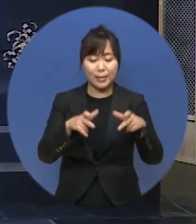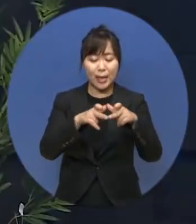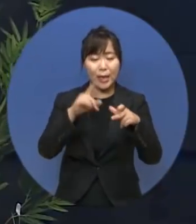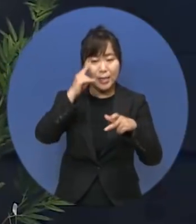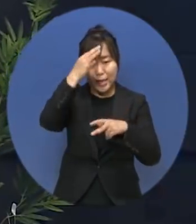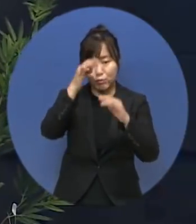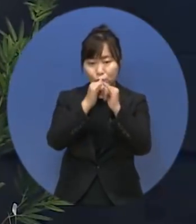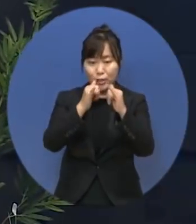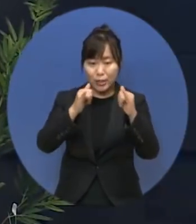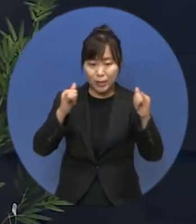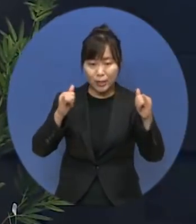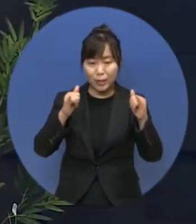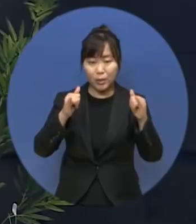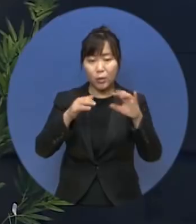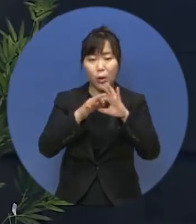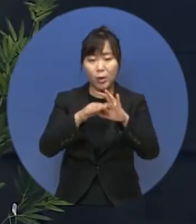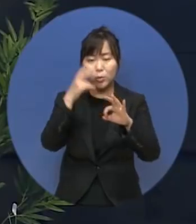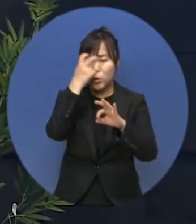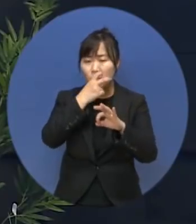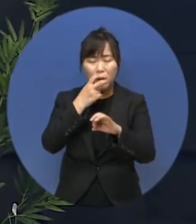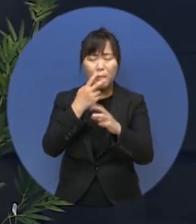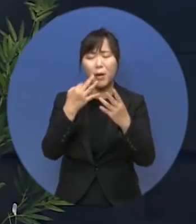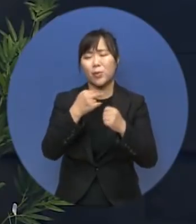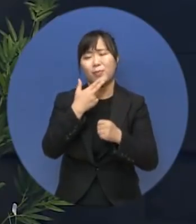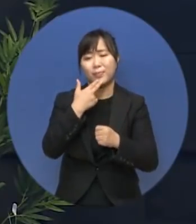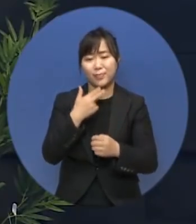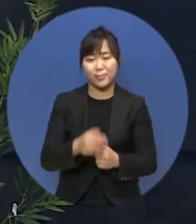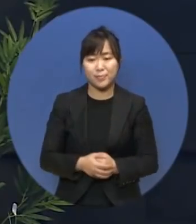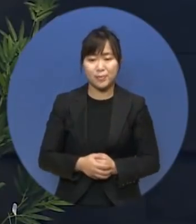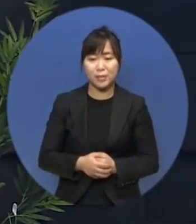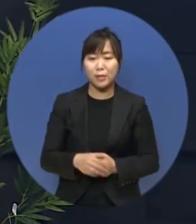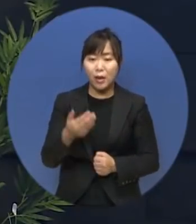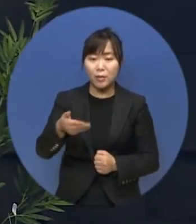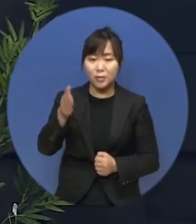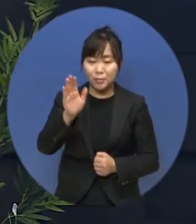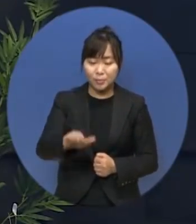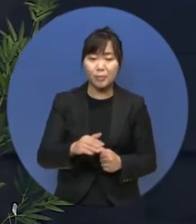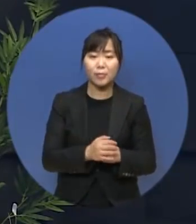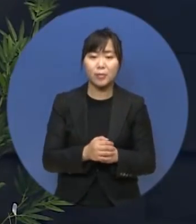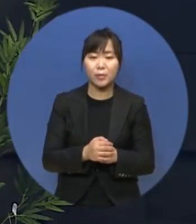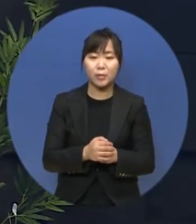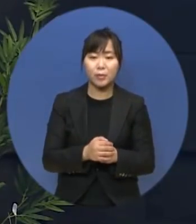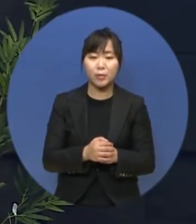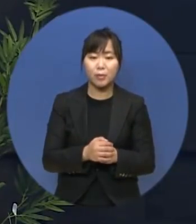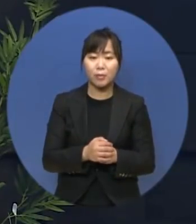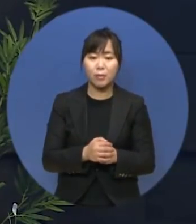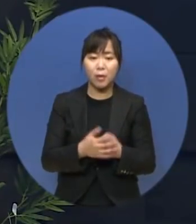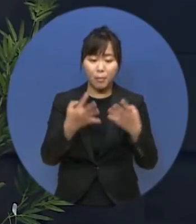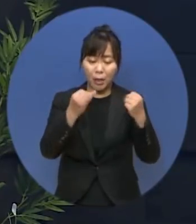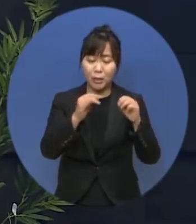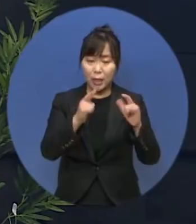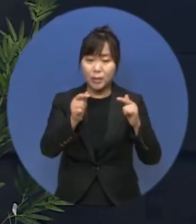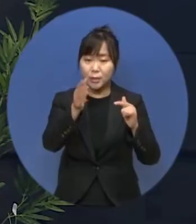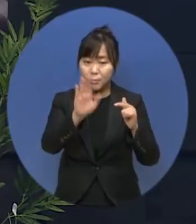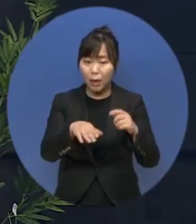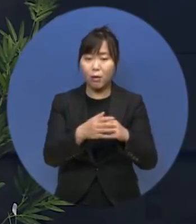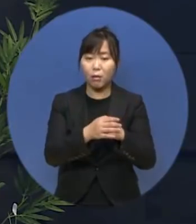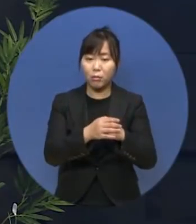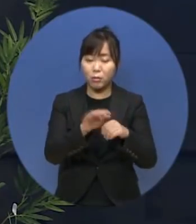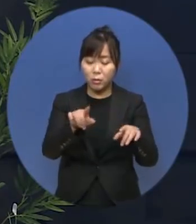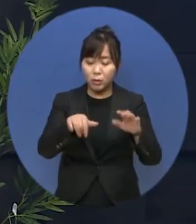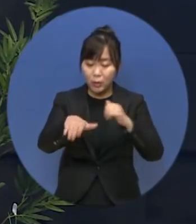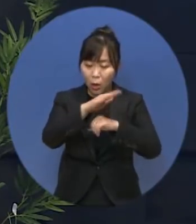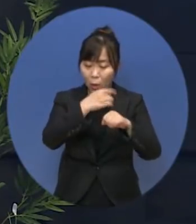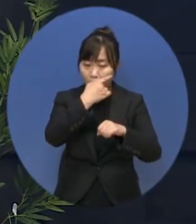장애예술인 관련된 조사가 실제로 많지 않습니다. 그런데 그 많지 않은 조사들도